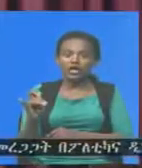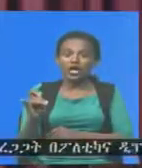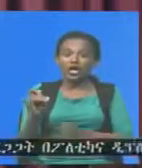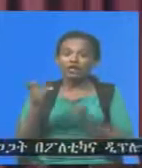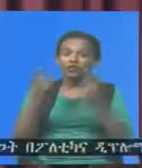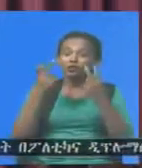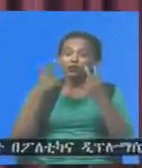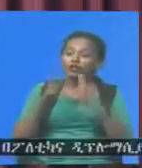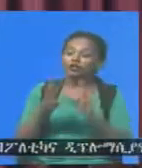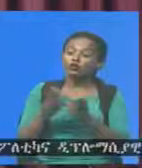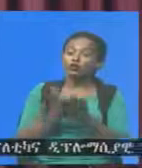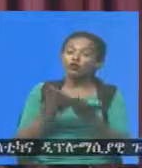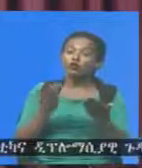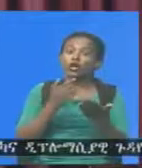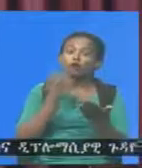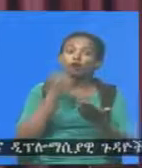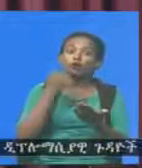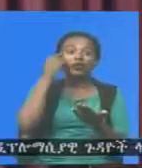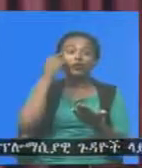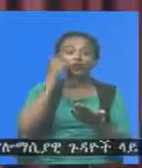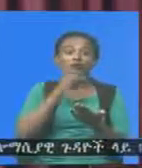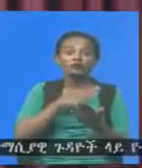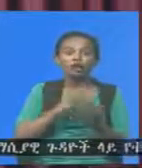ይመለከታቸዋል ጉዳዩ ብሎ የሚያስበንም ሰው የለም።